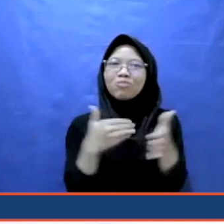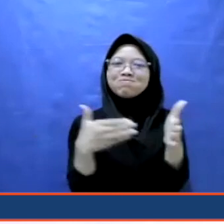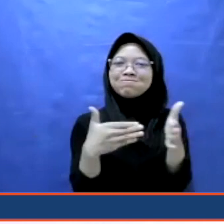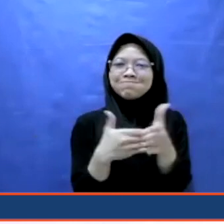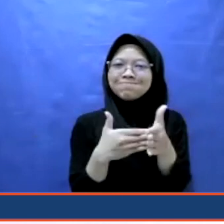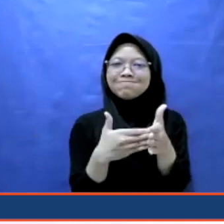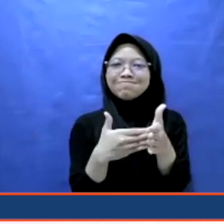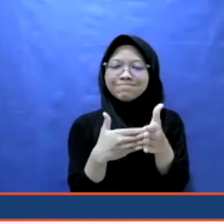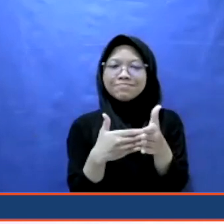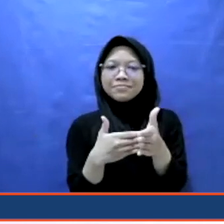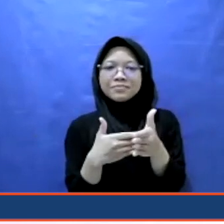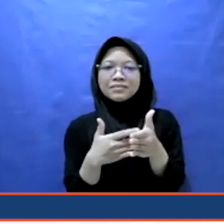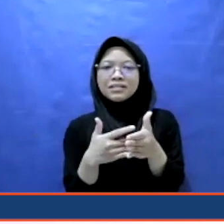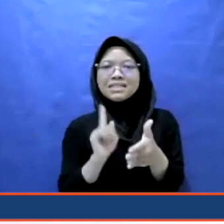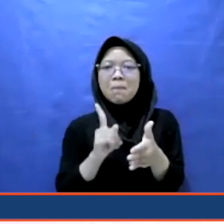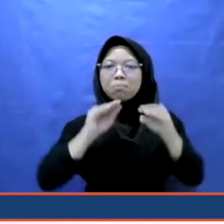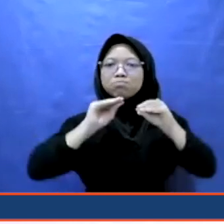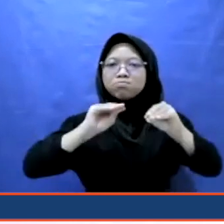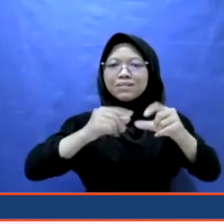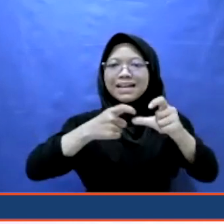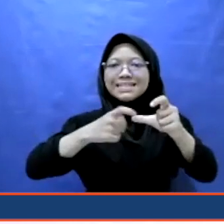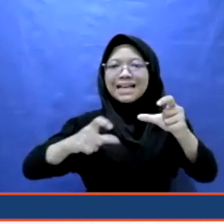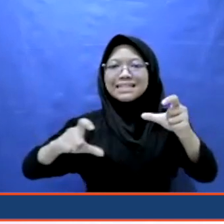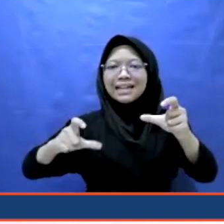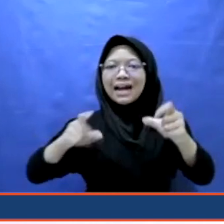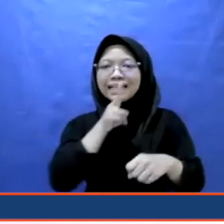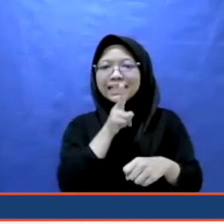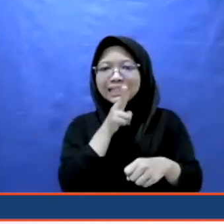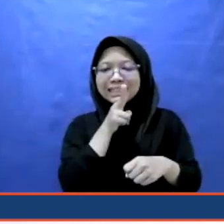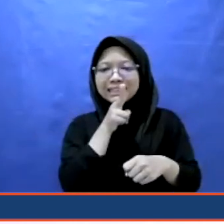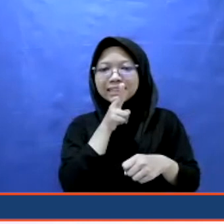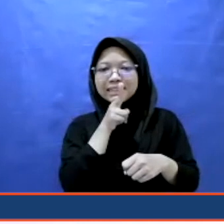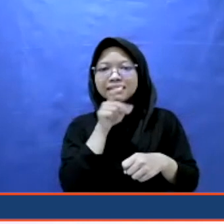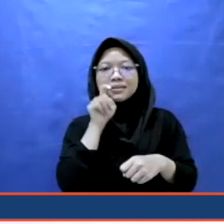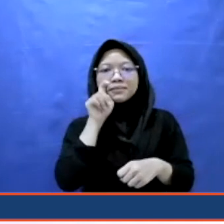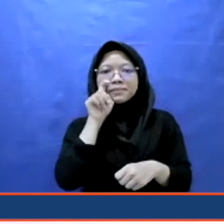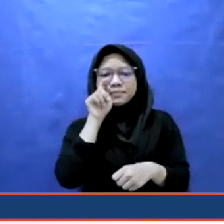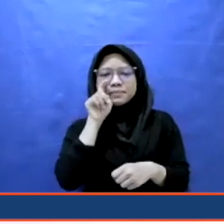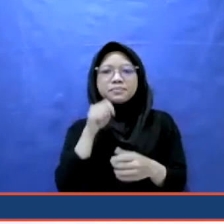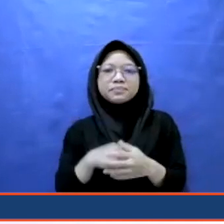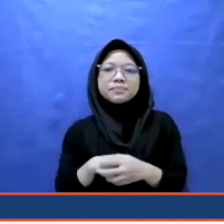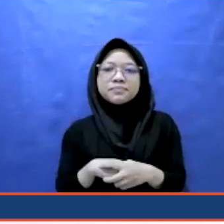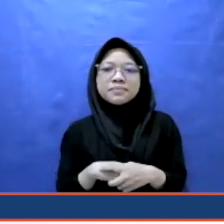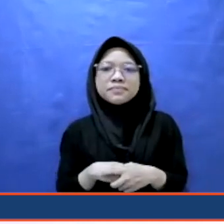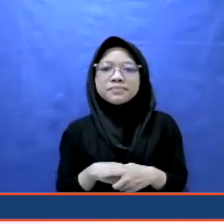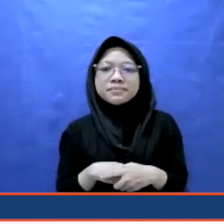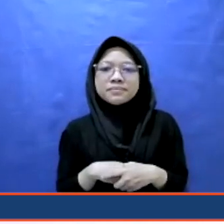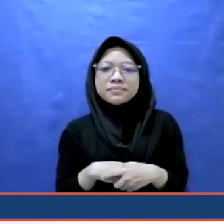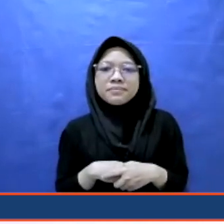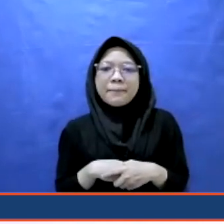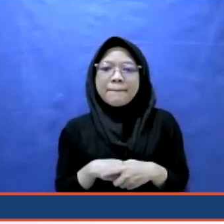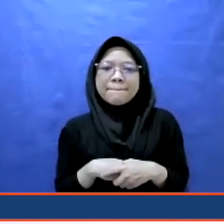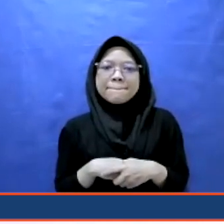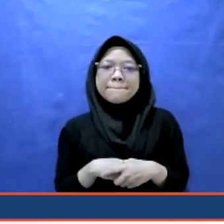Inggris di konteks Indonesia Indonesia learn er nah